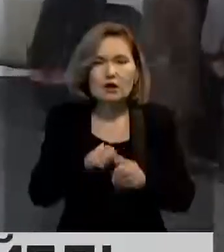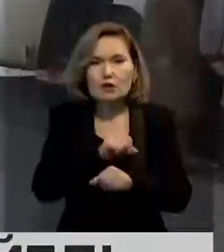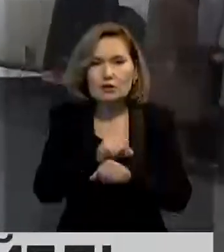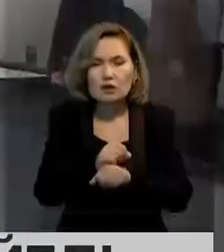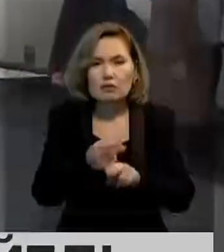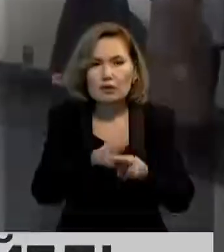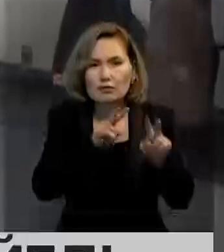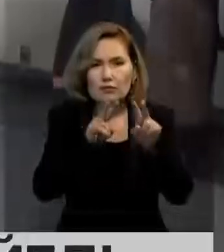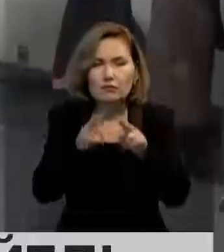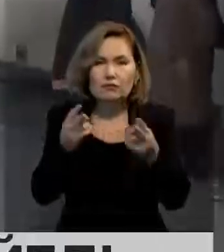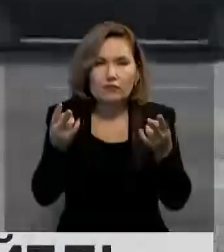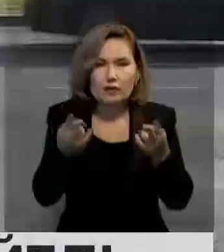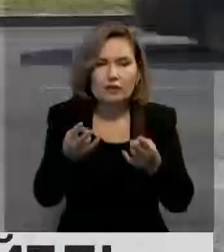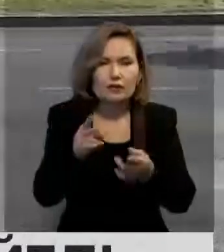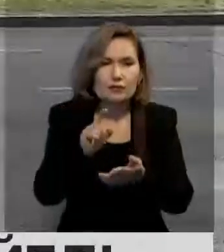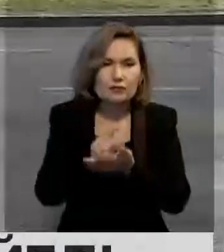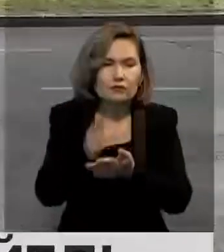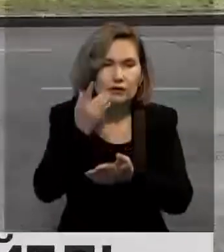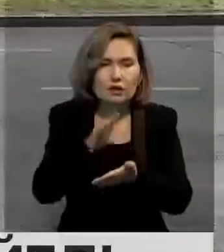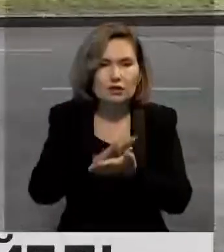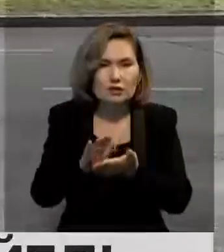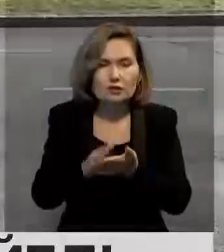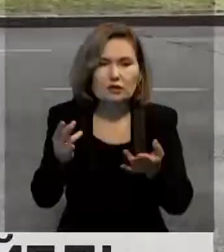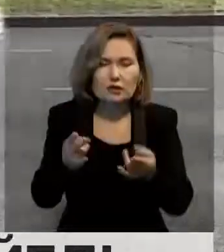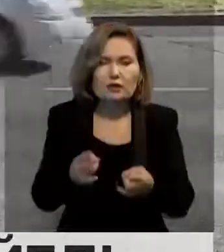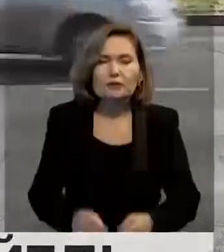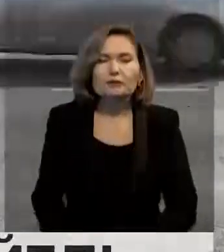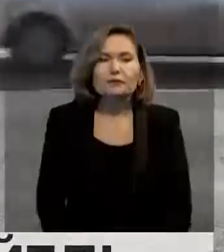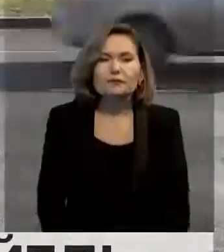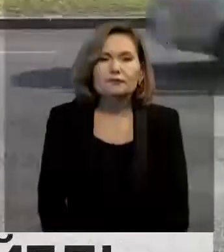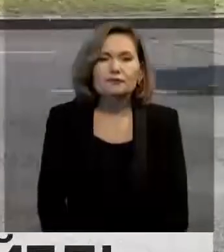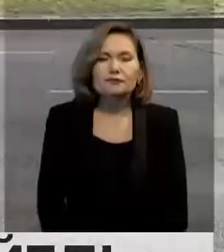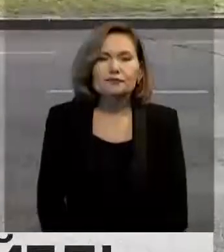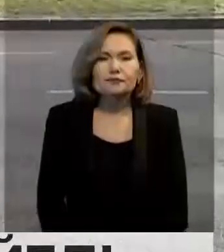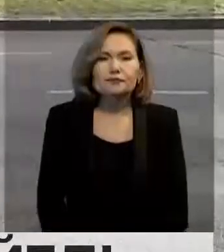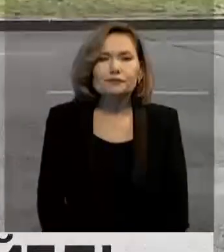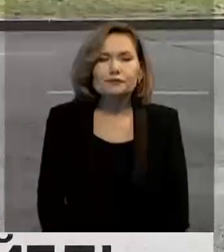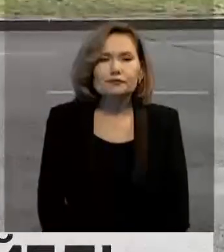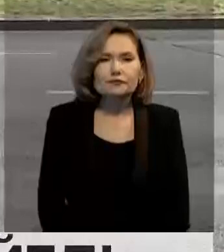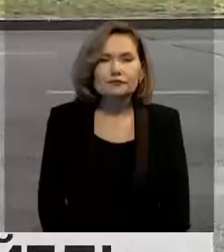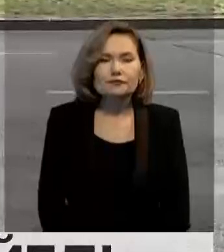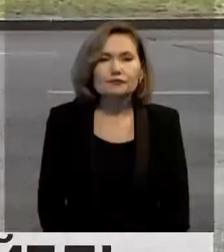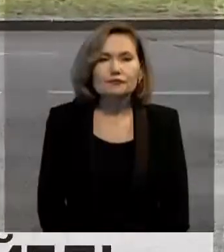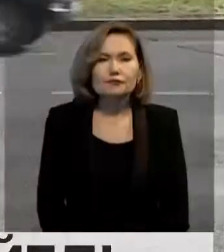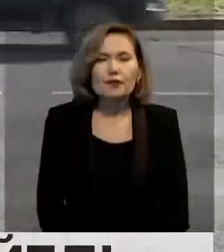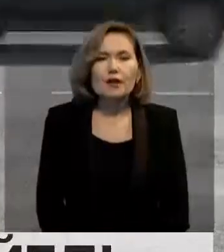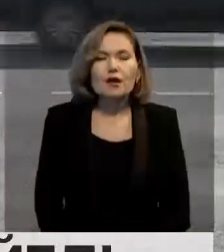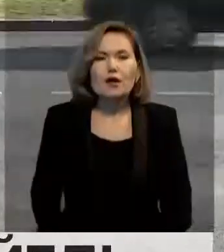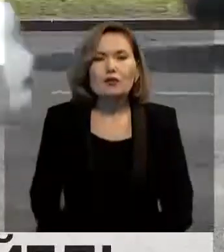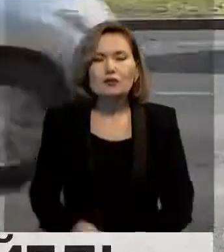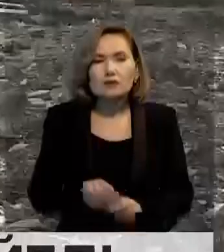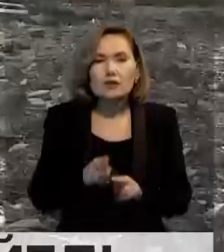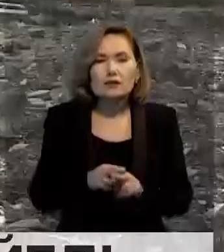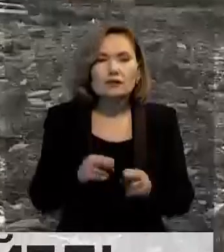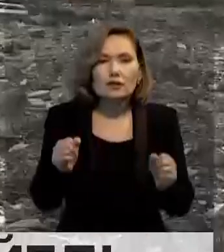нетіп отырғанға қандай жақсы, тамаша. Ішінде зарядтайтын ондағы бүкіл жері герметичный, қыста жылы болатындай болса жақсы болушы